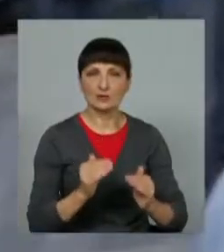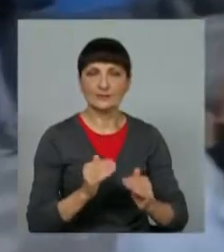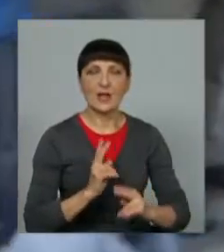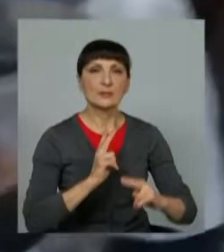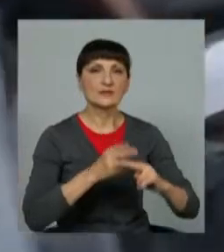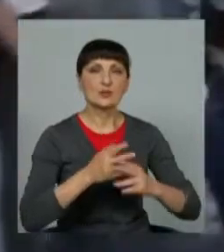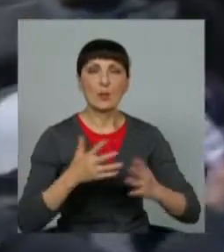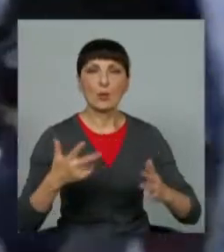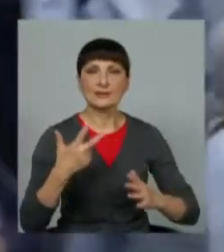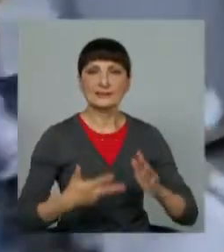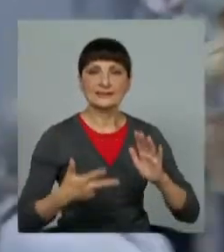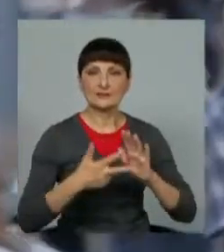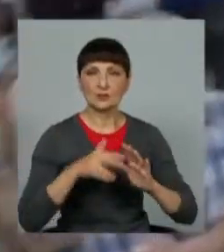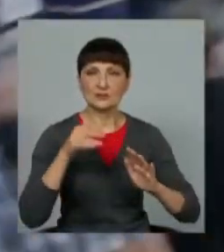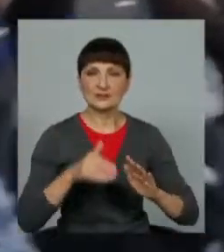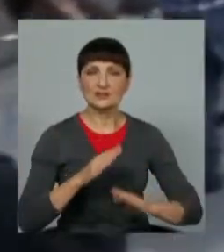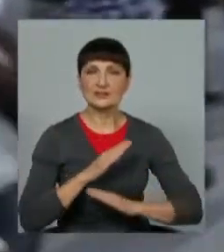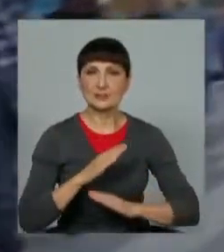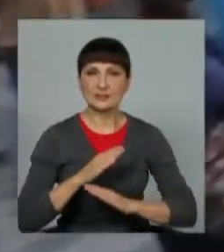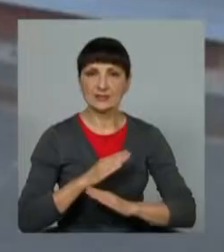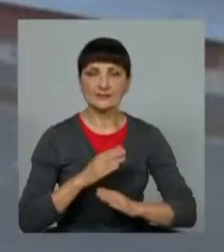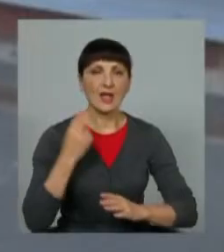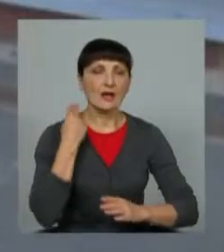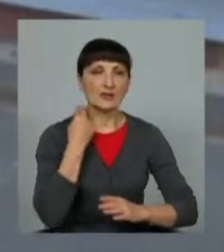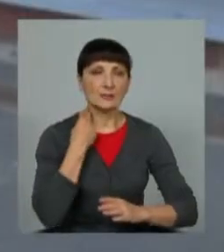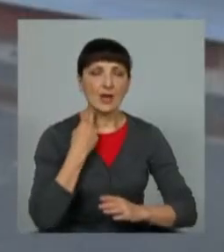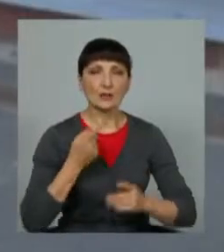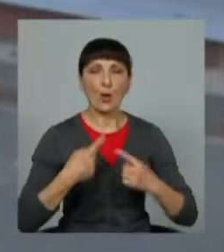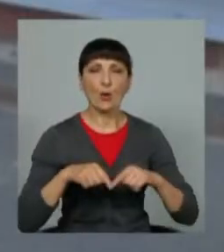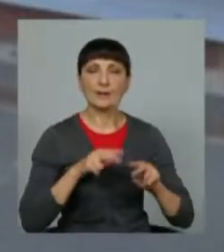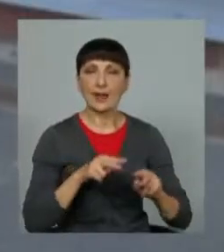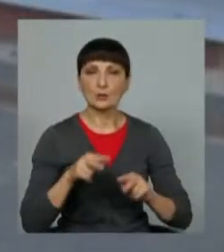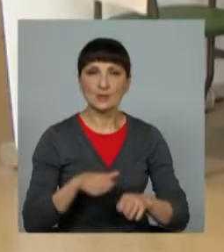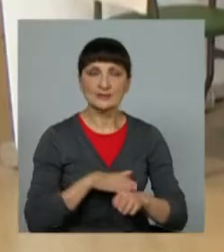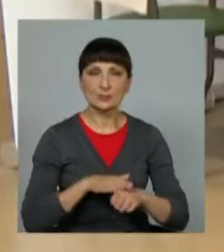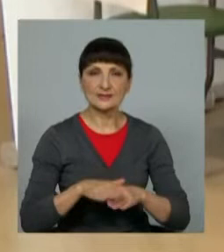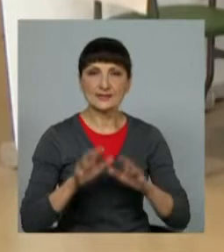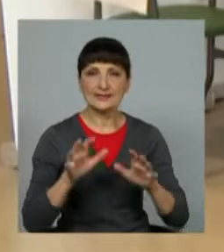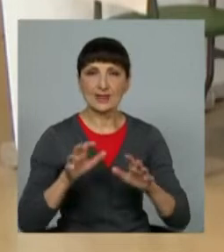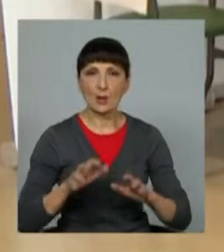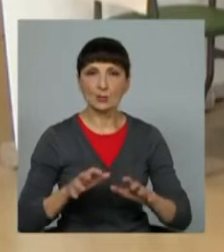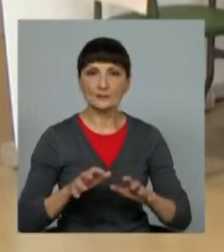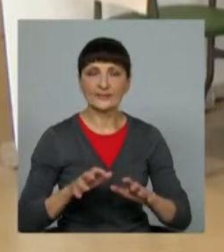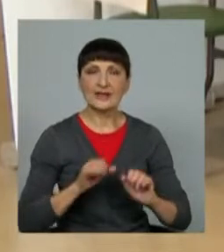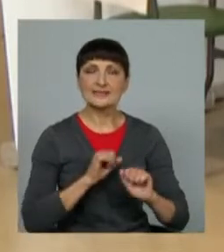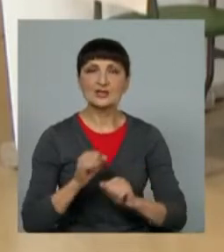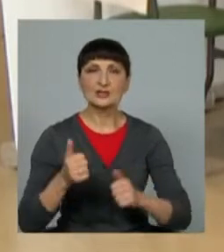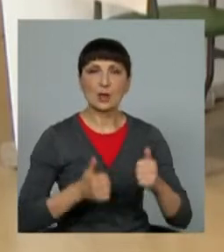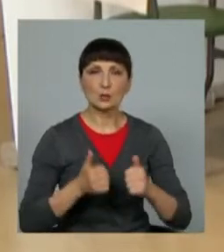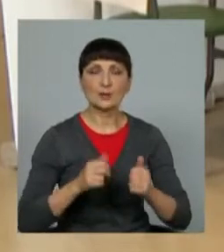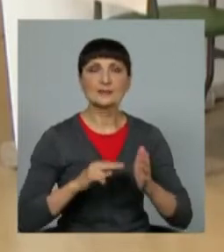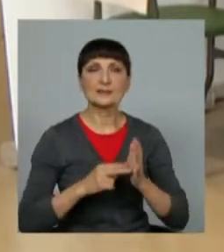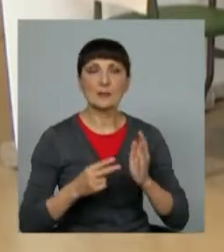Предотвращено больше 38 тысяч смертей. В Великобритании орган контроля за соблюдением законодательства о защите конкуренции